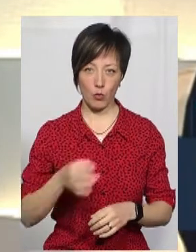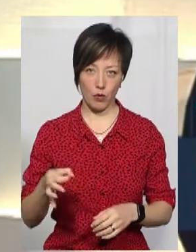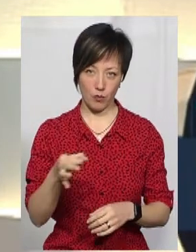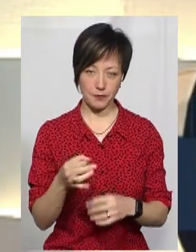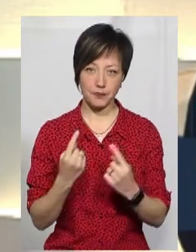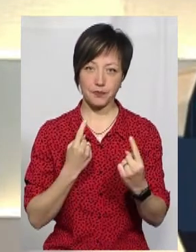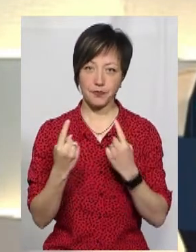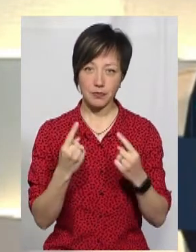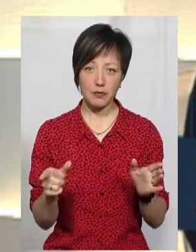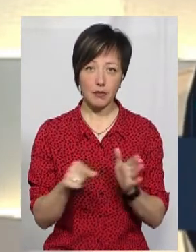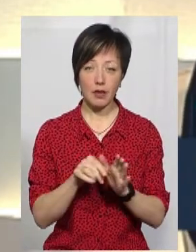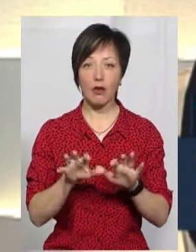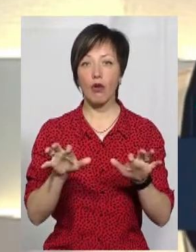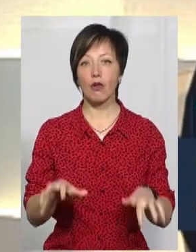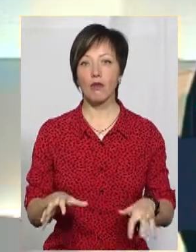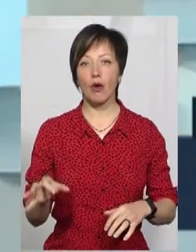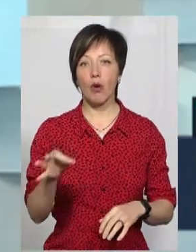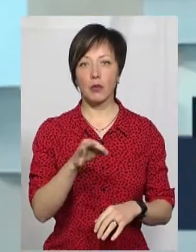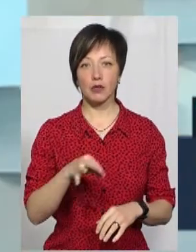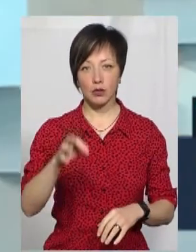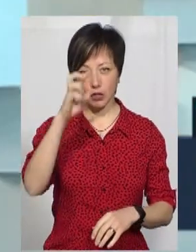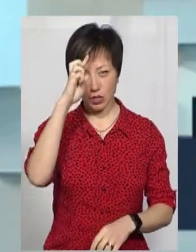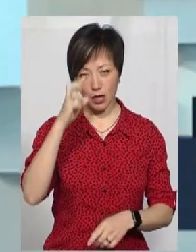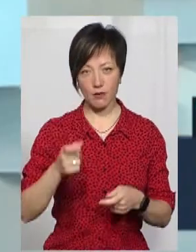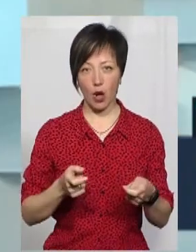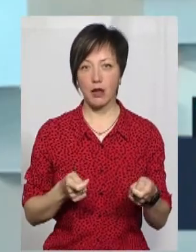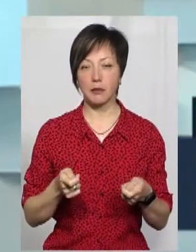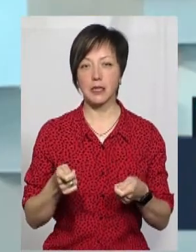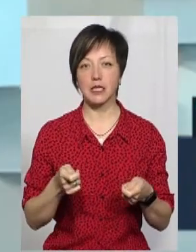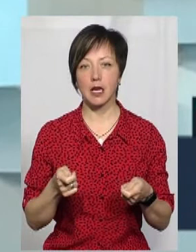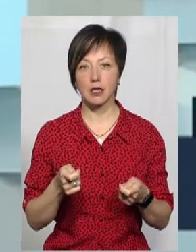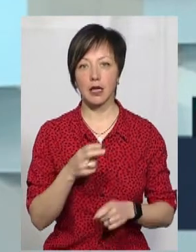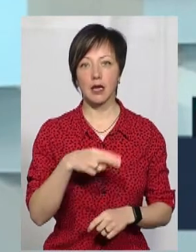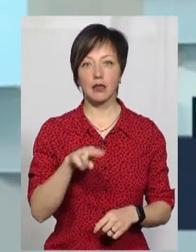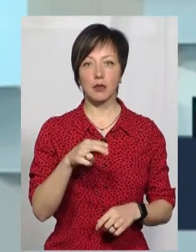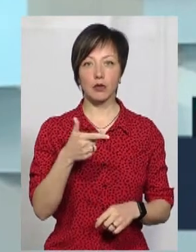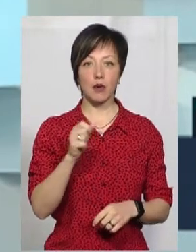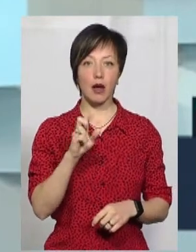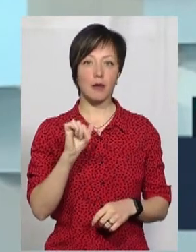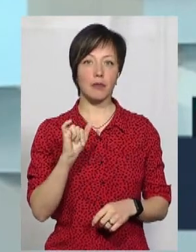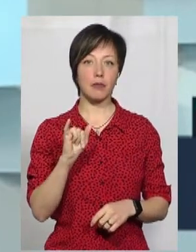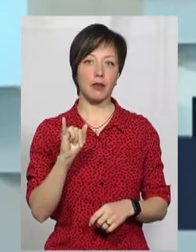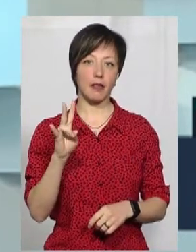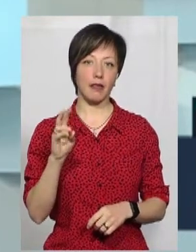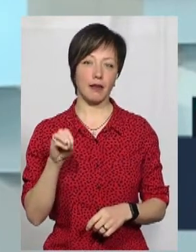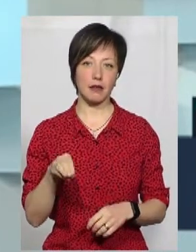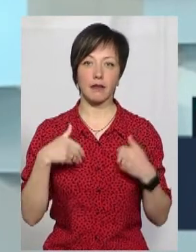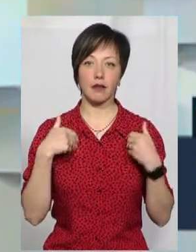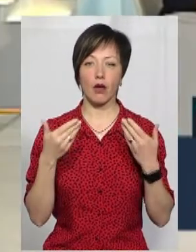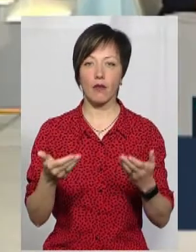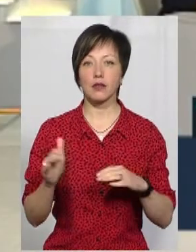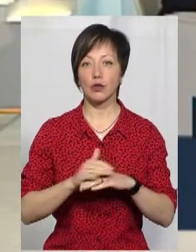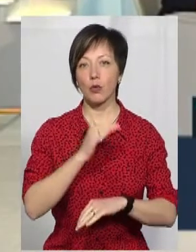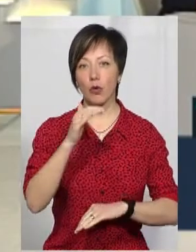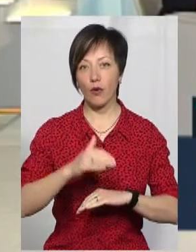з головою Хмельницької обласної державної адміністрації Дмитром Габінетом. Вітаю вас. Доброго вечора.